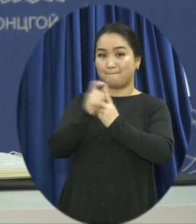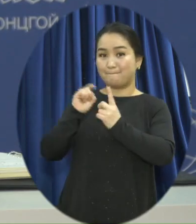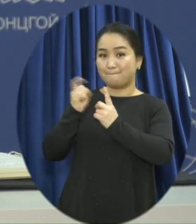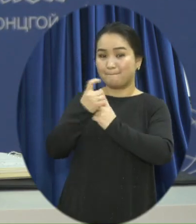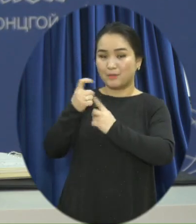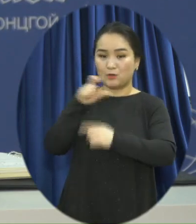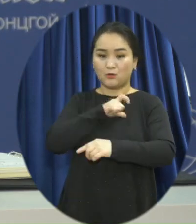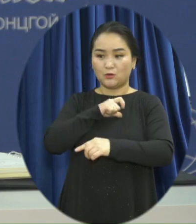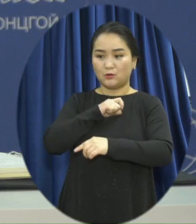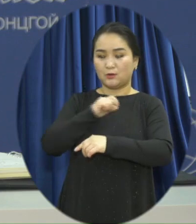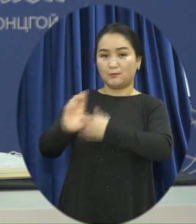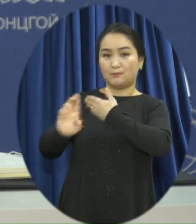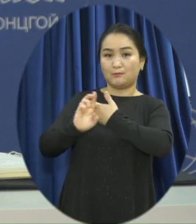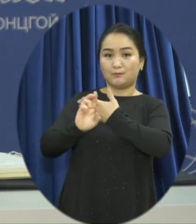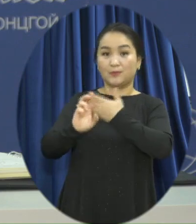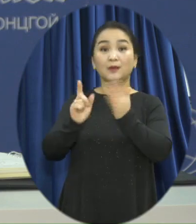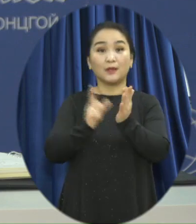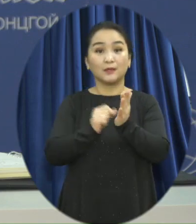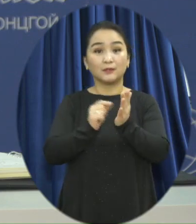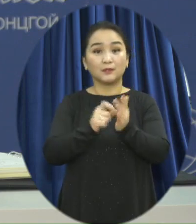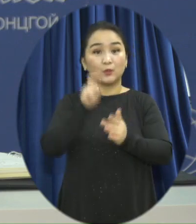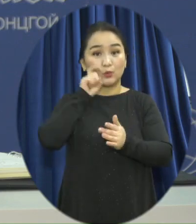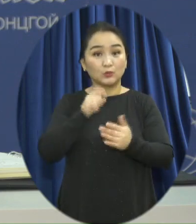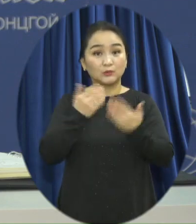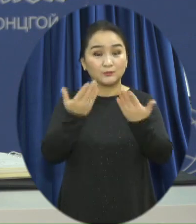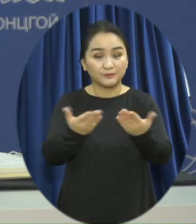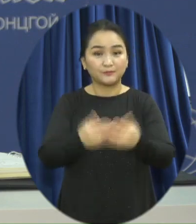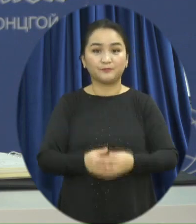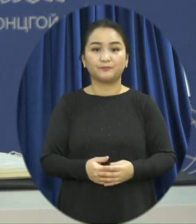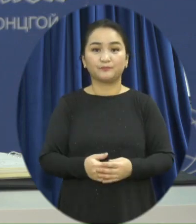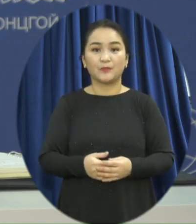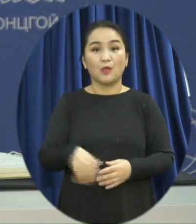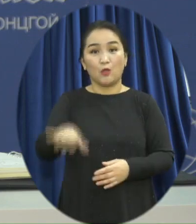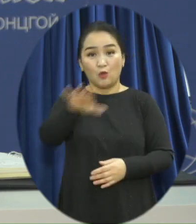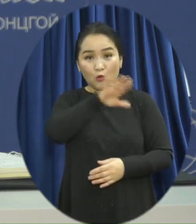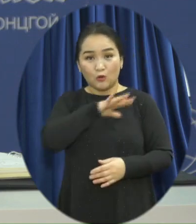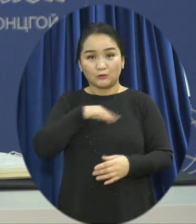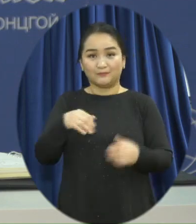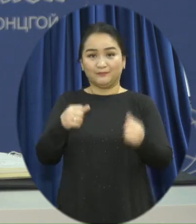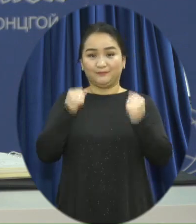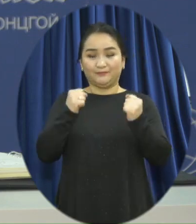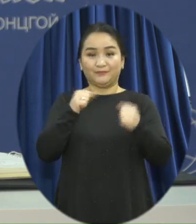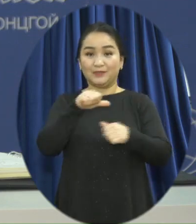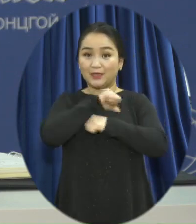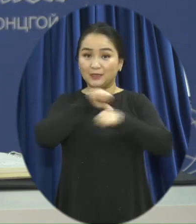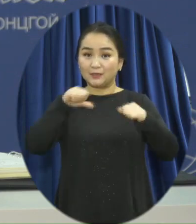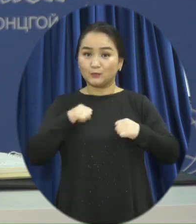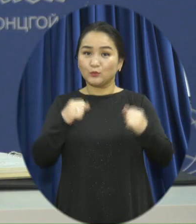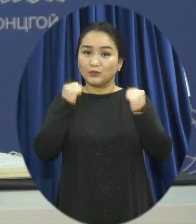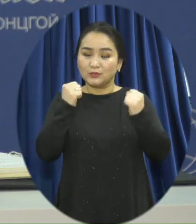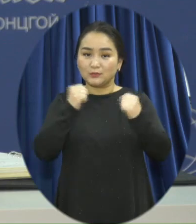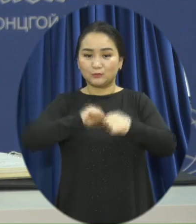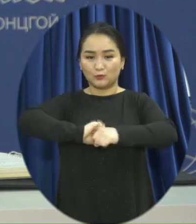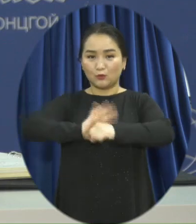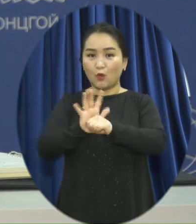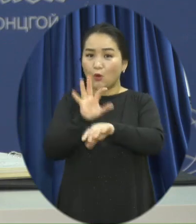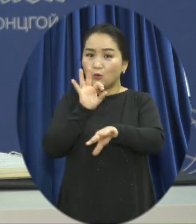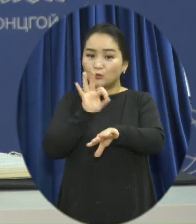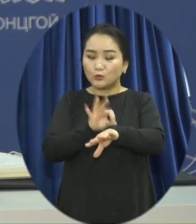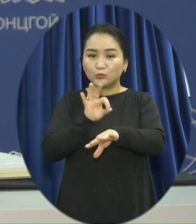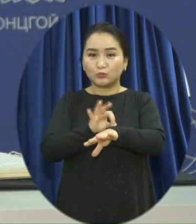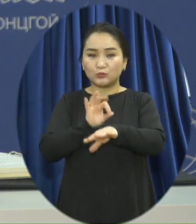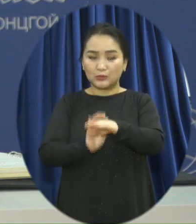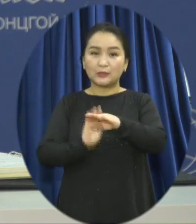байдалтай байхыг бас та нөхдөөсөө хүсэж хүсье. Тэгээд ингээд дор бүрний хичээвэл бид коронавирусын халдварын ард гарна. Хүн бүр